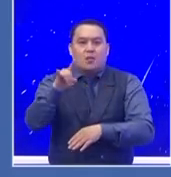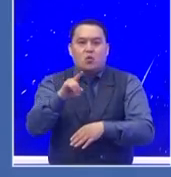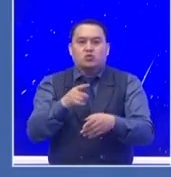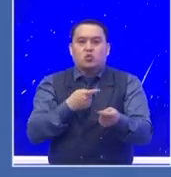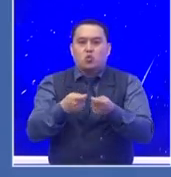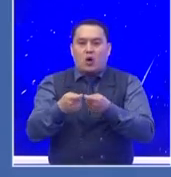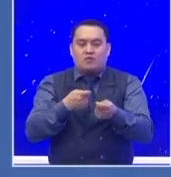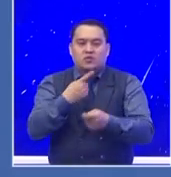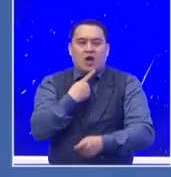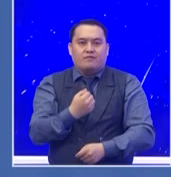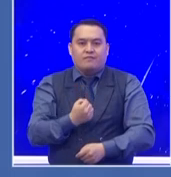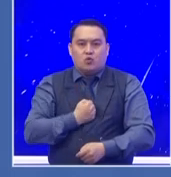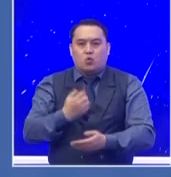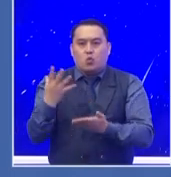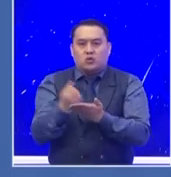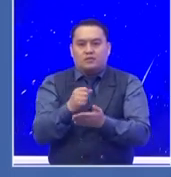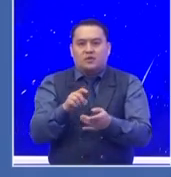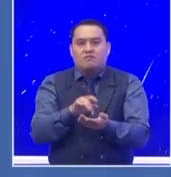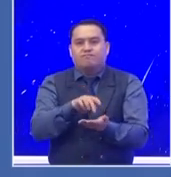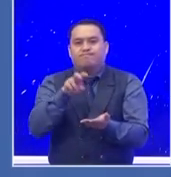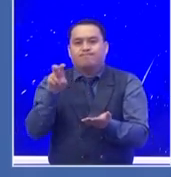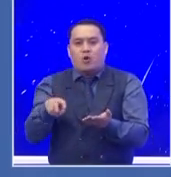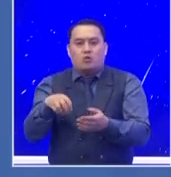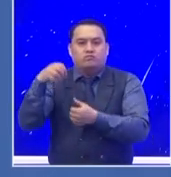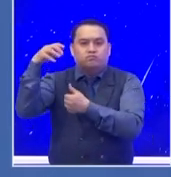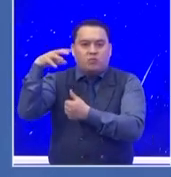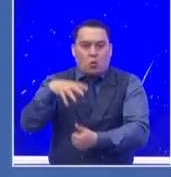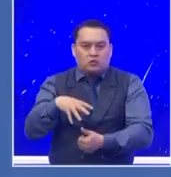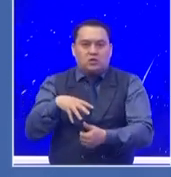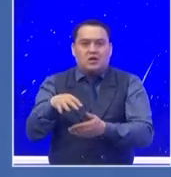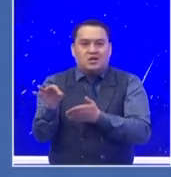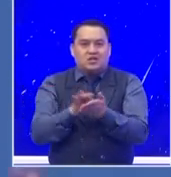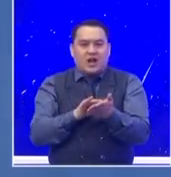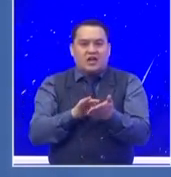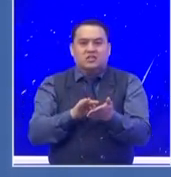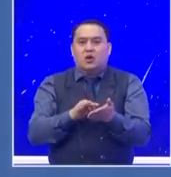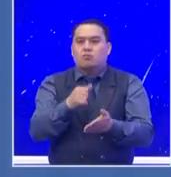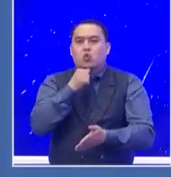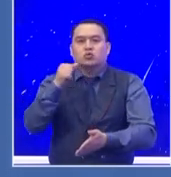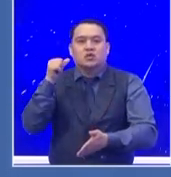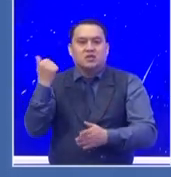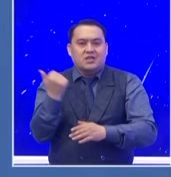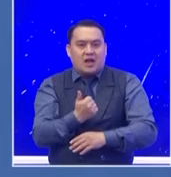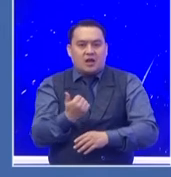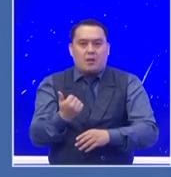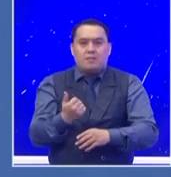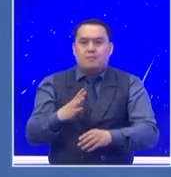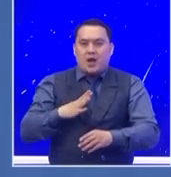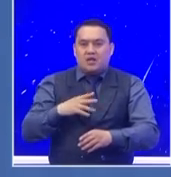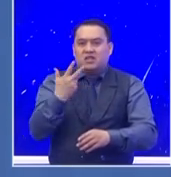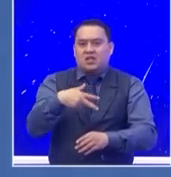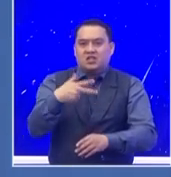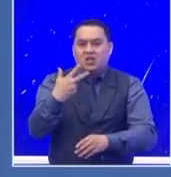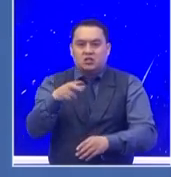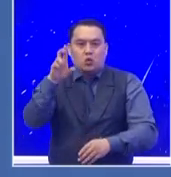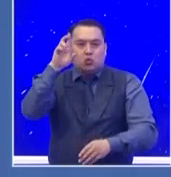правительственных войск. Пилотам удалось катапультироваться. Напряженность в Идлибе резко обострилась на прошлой неделе, когда по меньшей мере